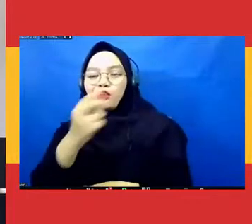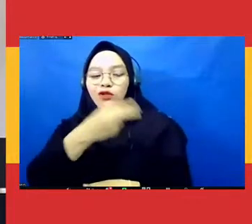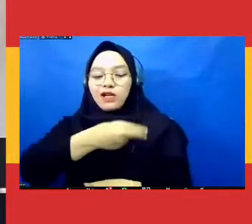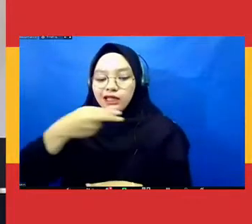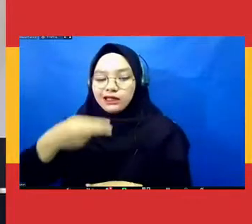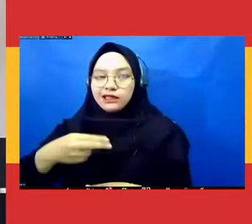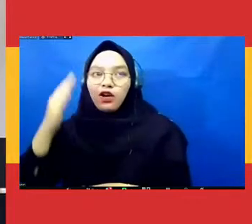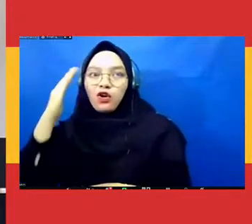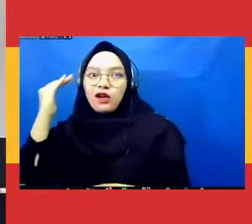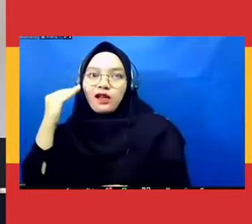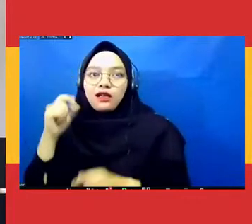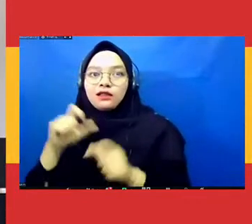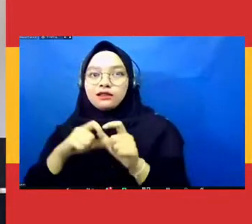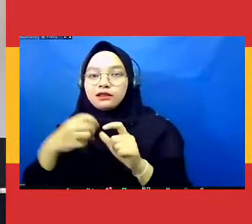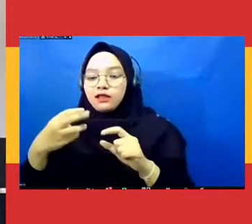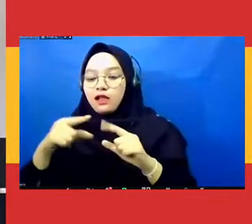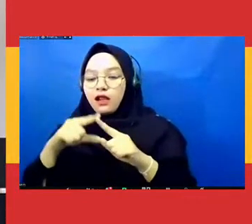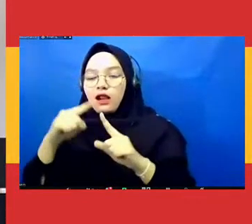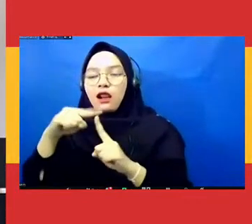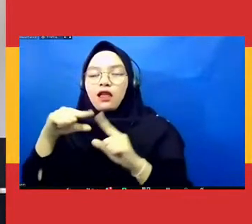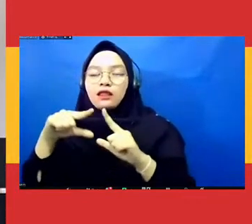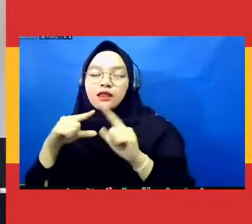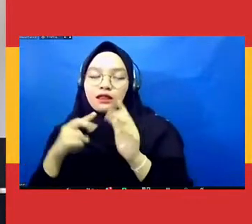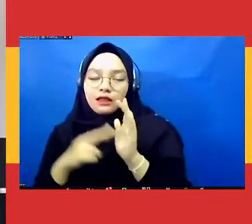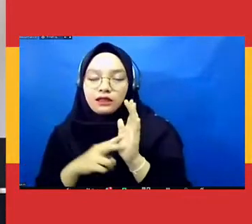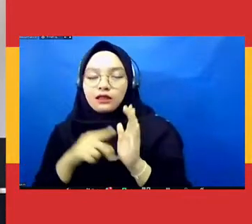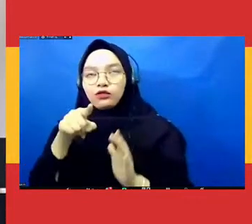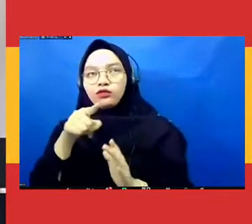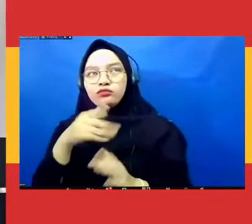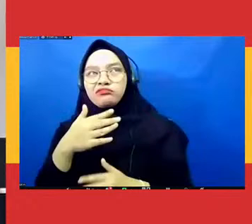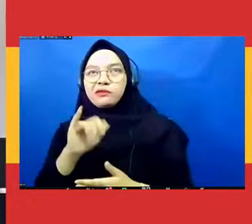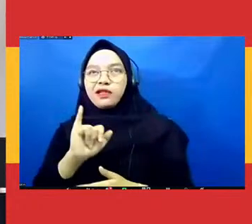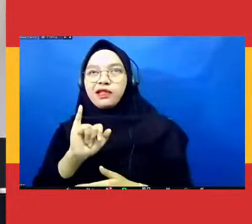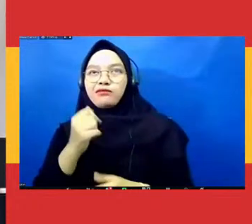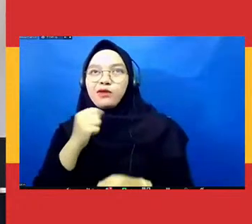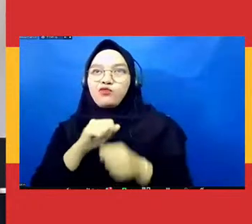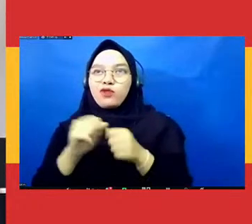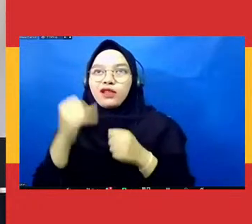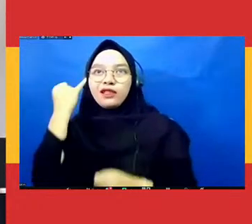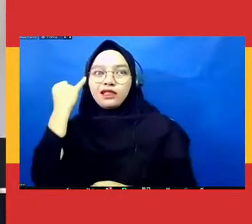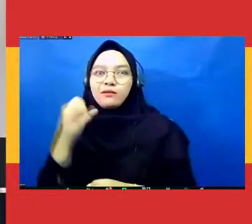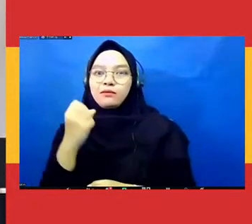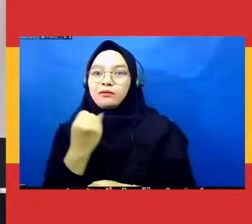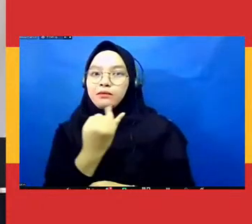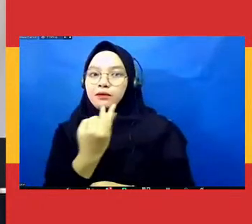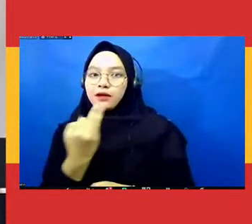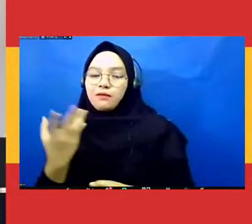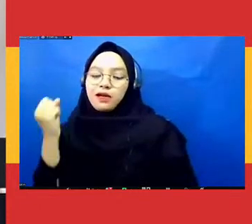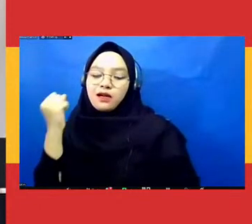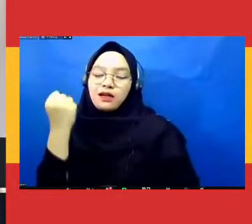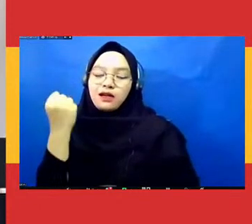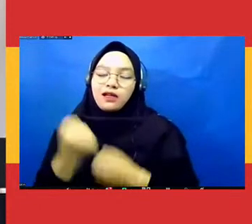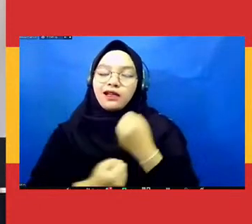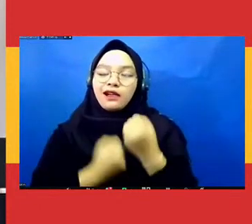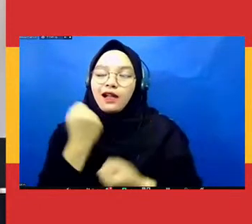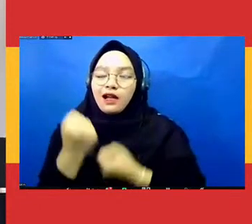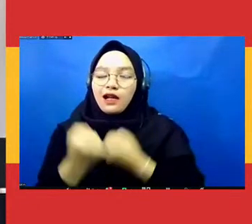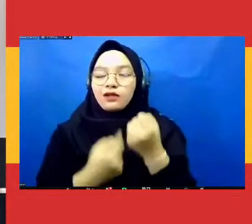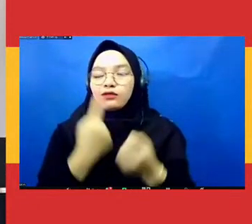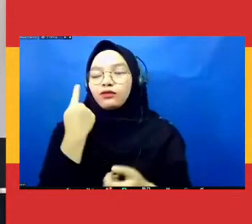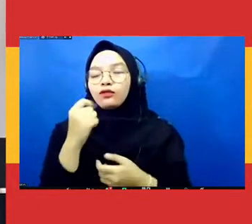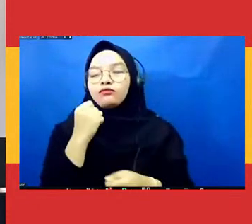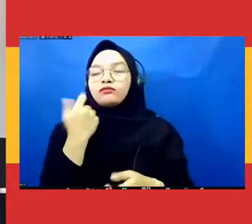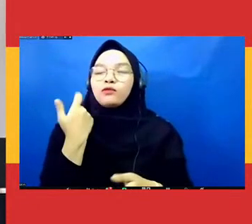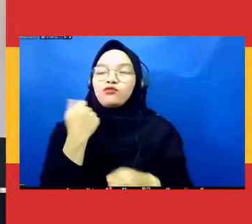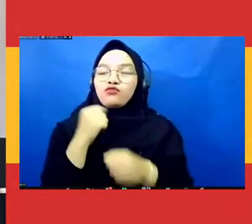leaders untuk beberapa movement ya, untuk mewujudkan kota